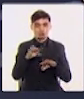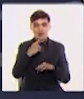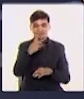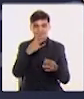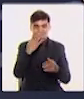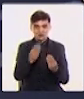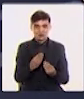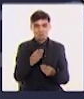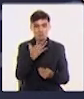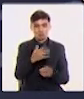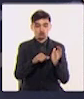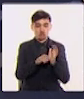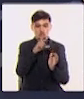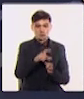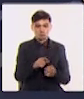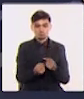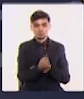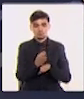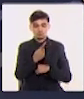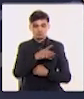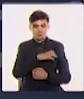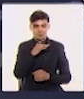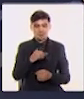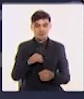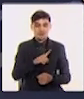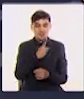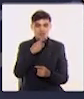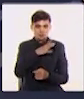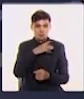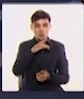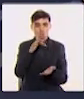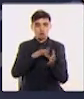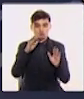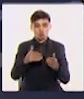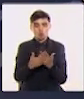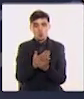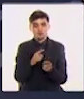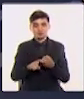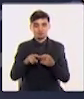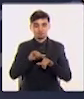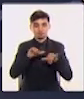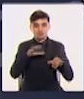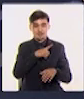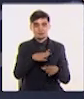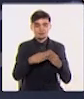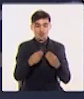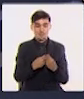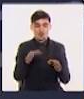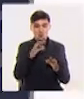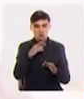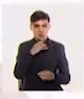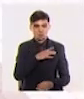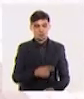үйдің 5-6 мүшесінен қатар шығып жатыр екен. Мамандар жалпы қаладағы жаңа көбеюдің үлесін осы отбасылар құрап отыр